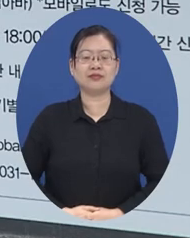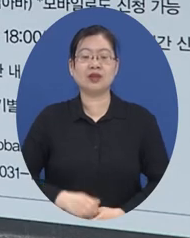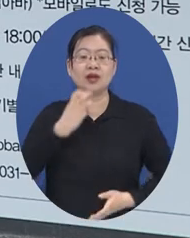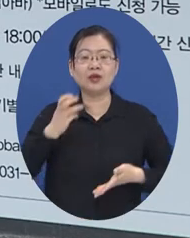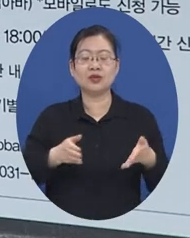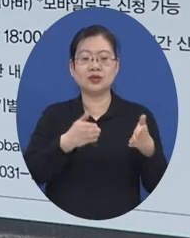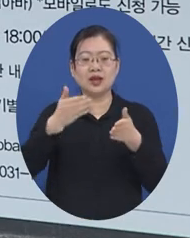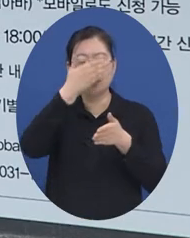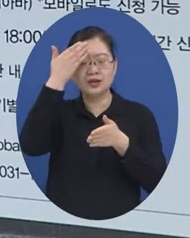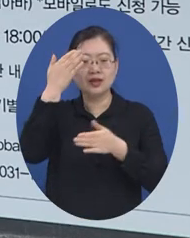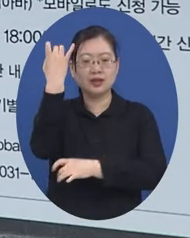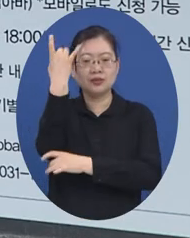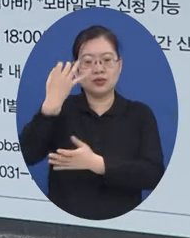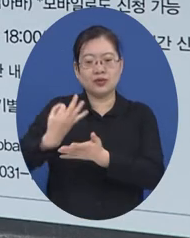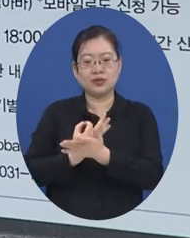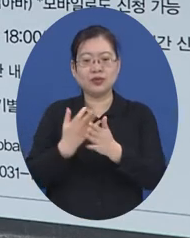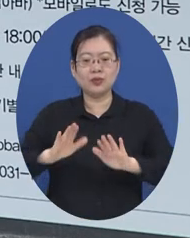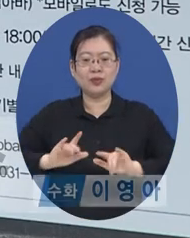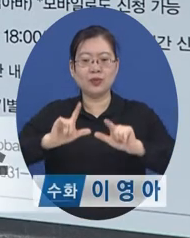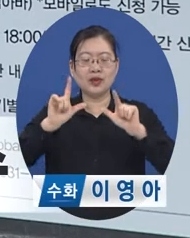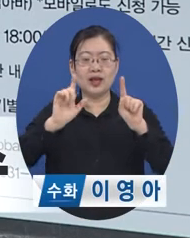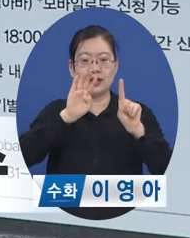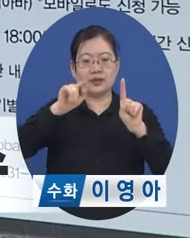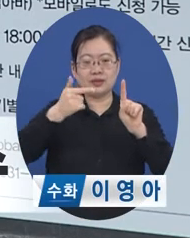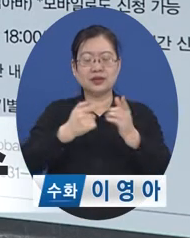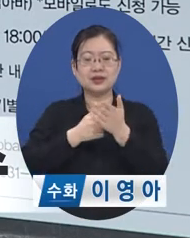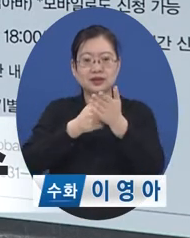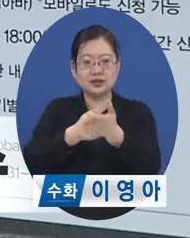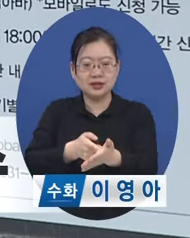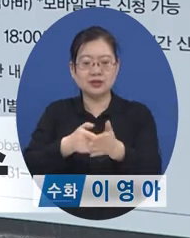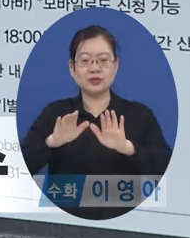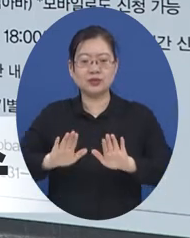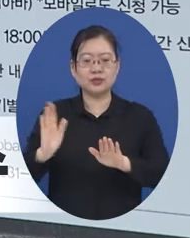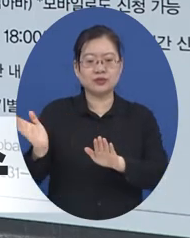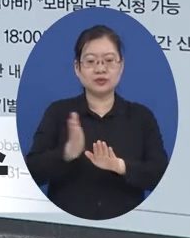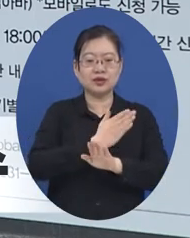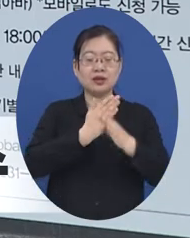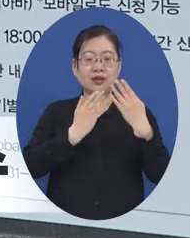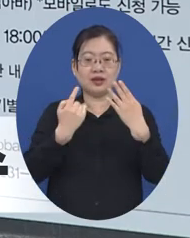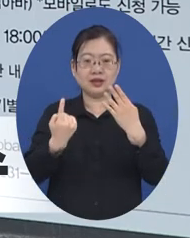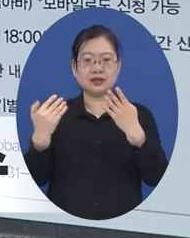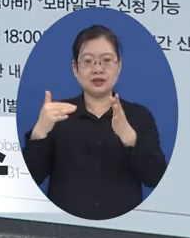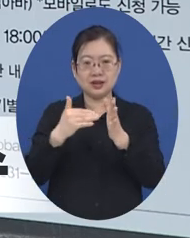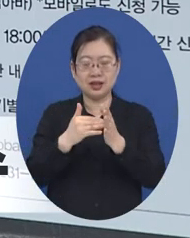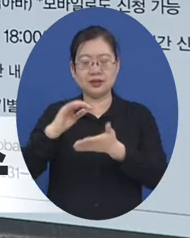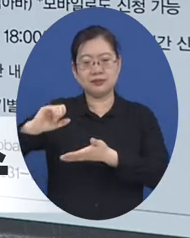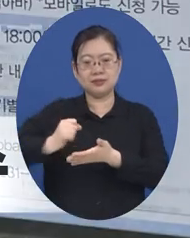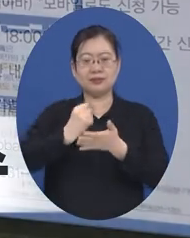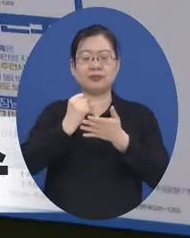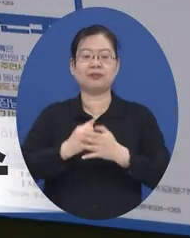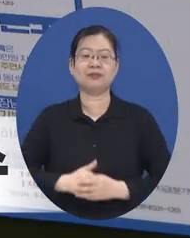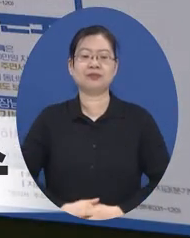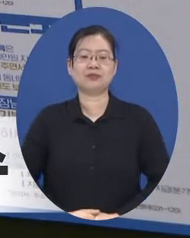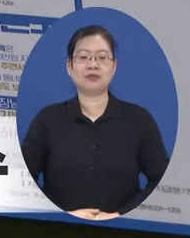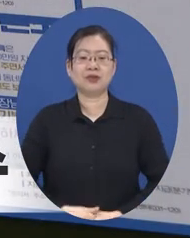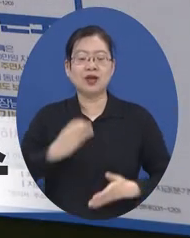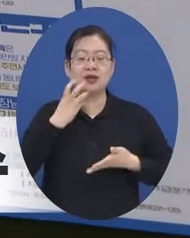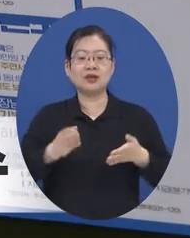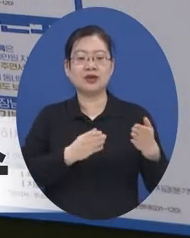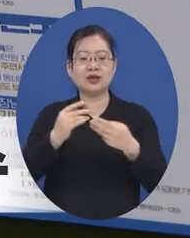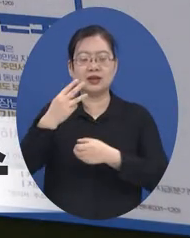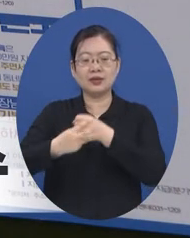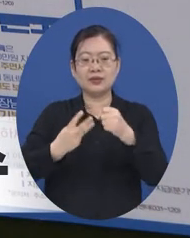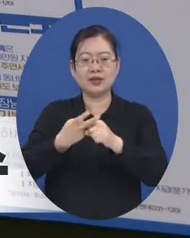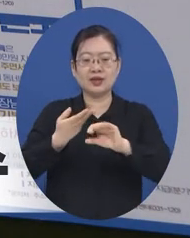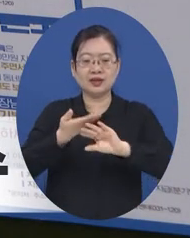경기도가 청년기 본 소득 올해 1분기 신청접수를 오늘부터 오는 4월 1일까지 봤습니다 경기도의 3년